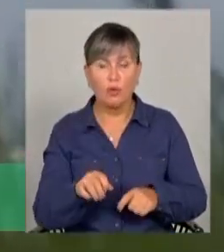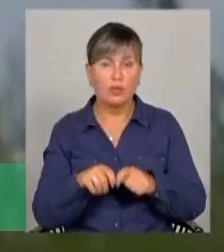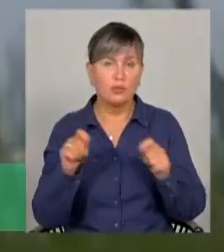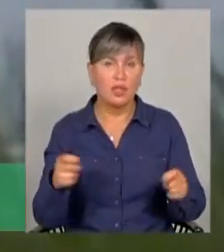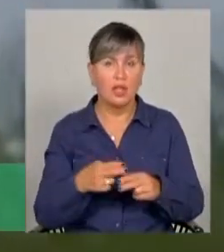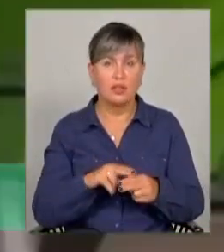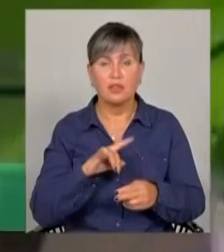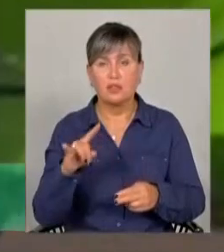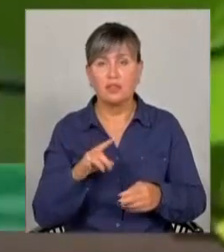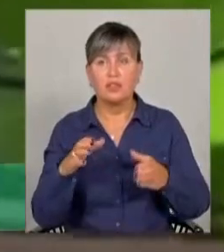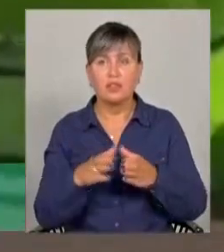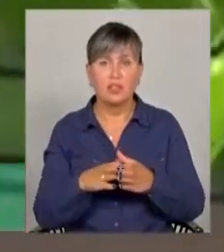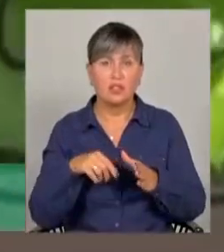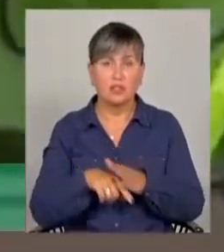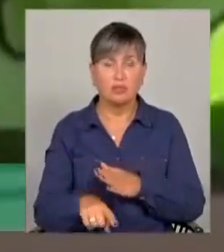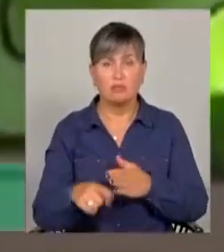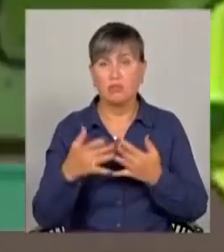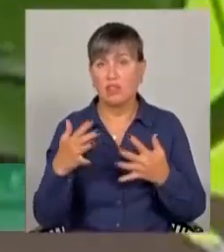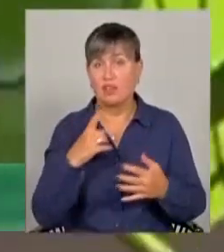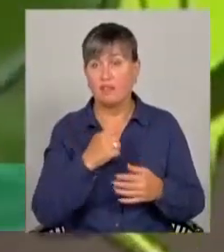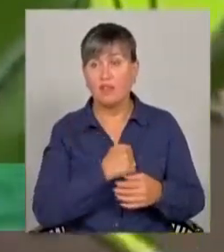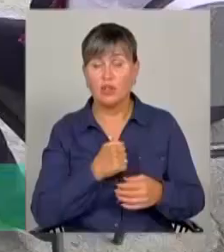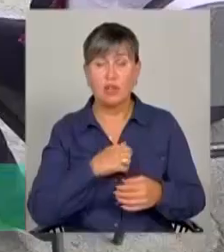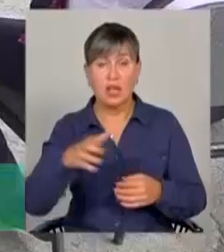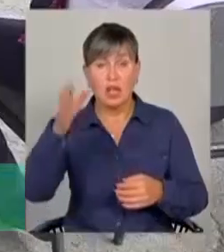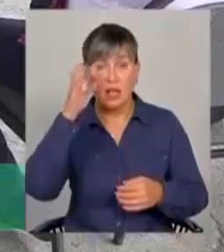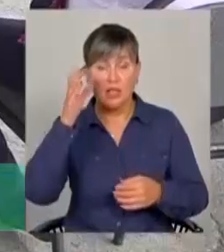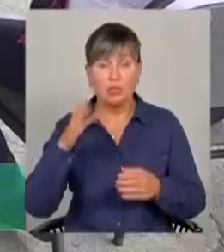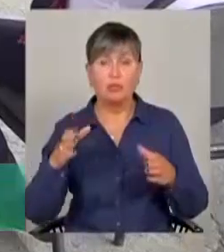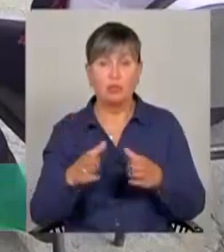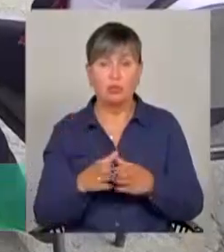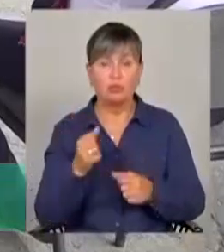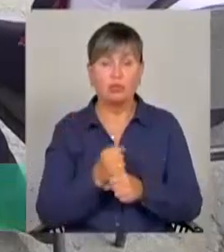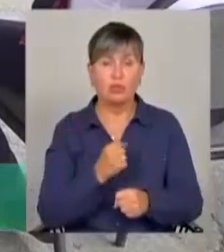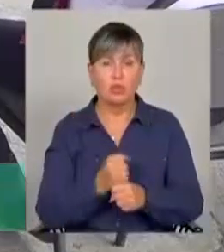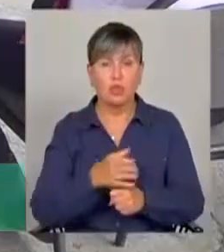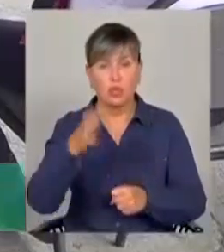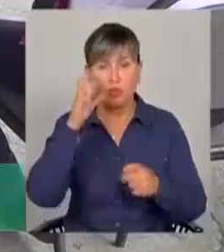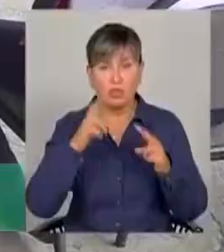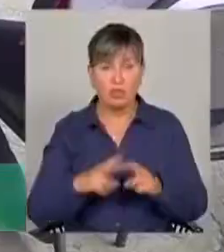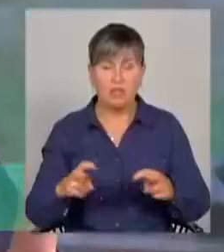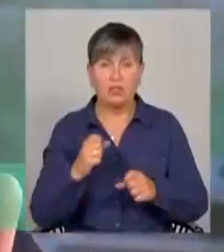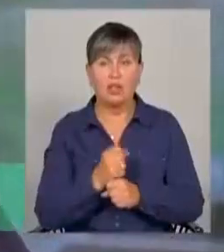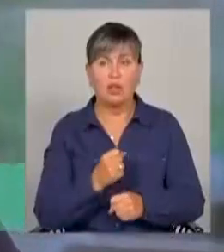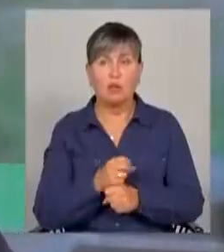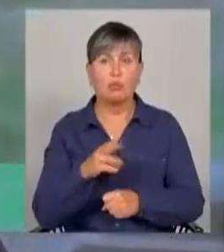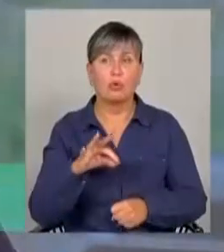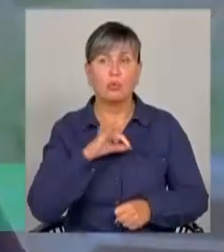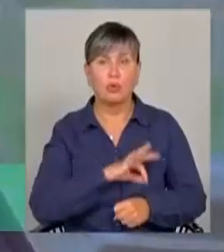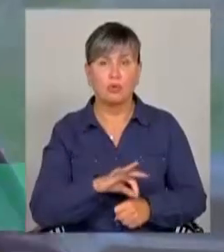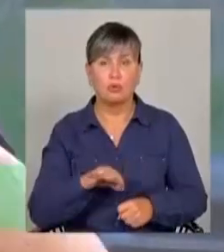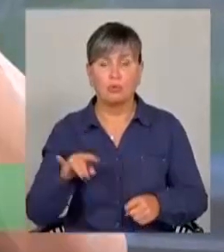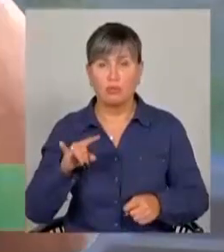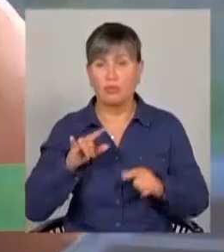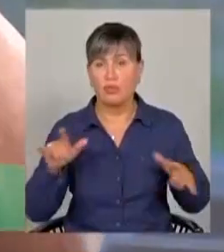этого самолета в составе десантно-штурмовых войск. Академией пограничной службы произведена научно-исследовательская работа по применению крылатой